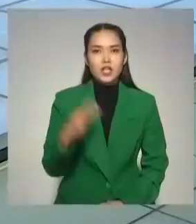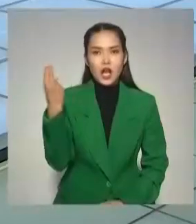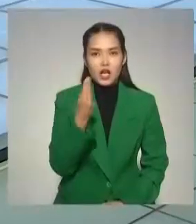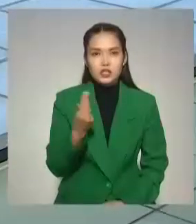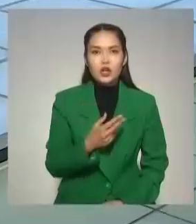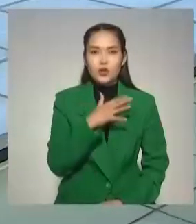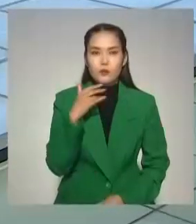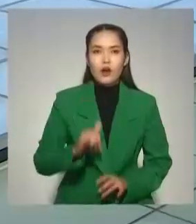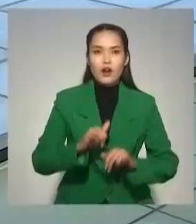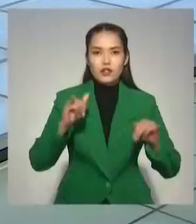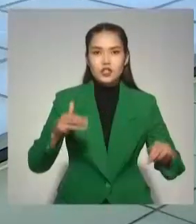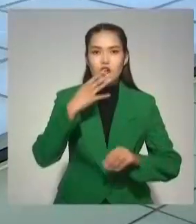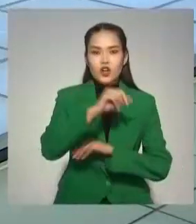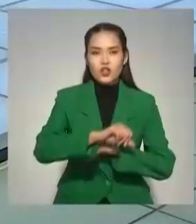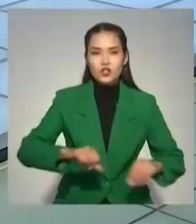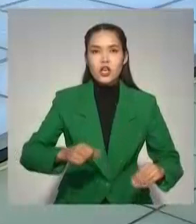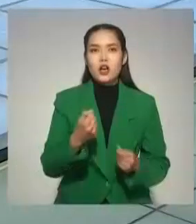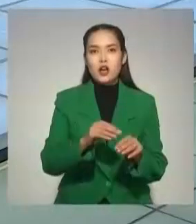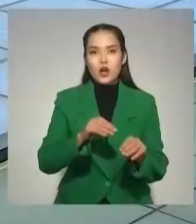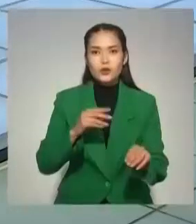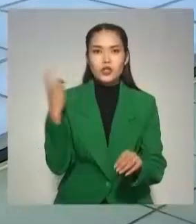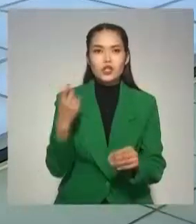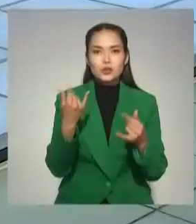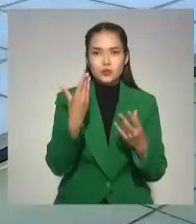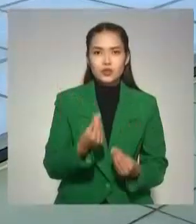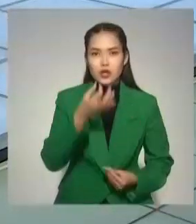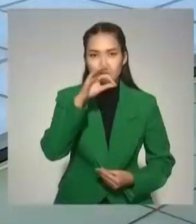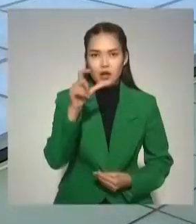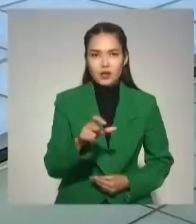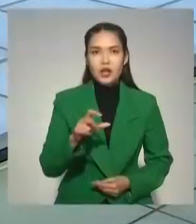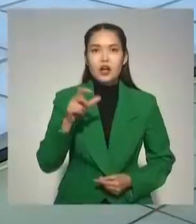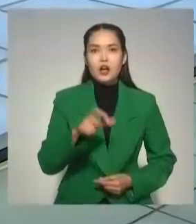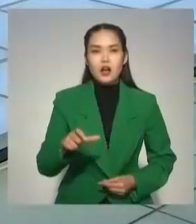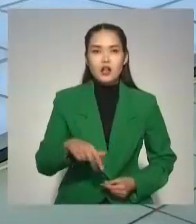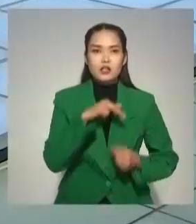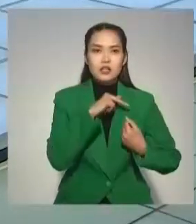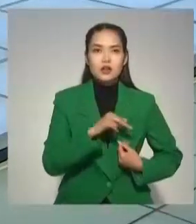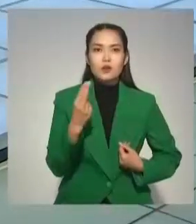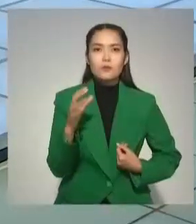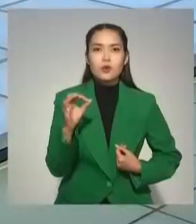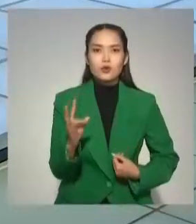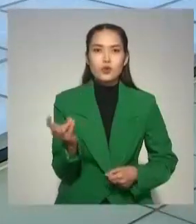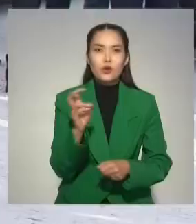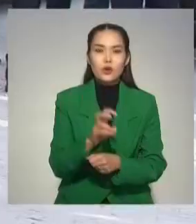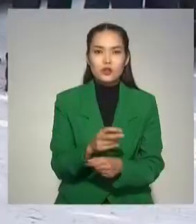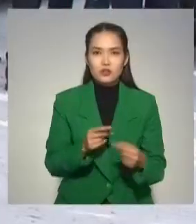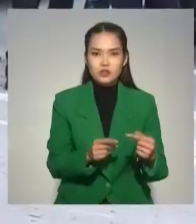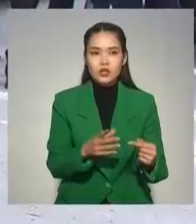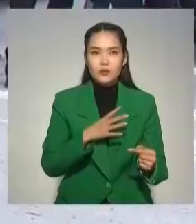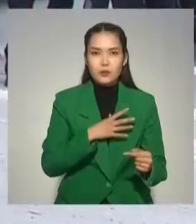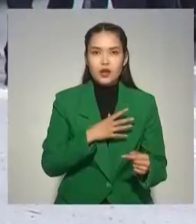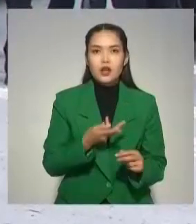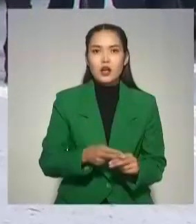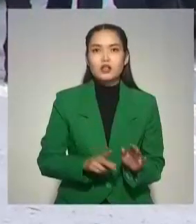Астанада 100-ден астам шетелдік автокөлік иесі бүгін мамандандырылған халыққа қызмет көрсету орталығына келіп шағымданды. Даудың басы